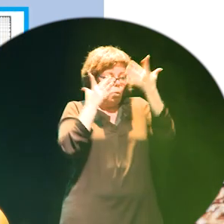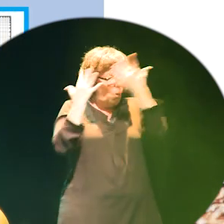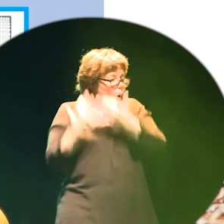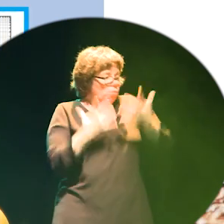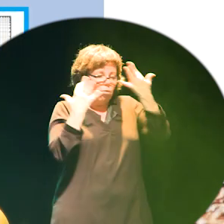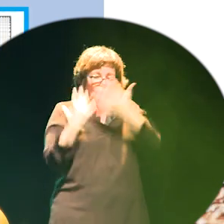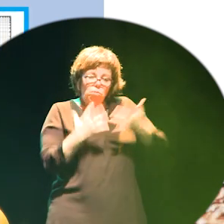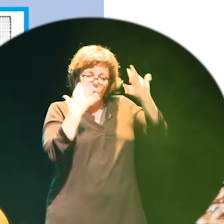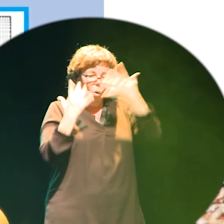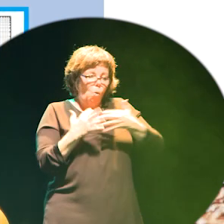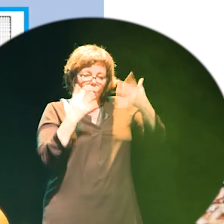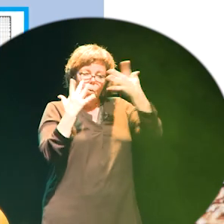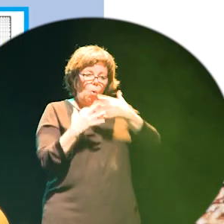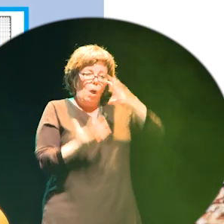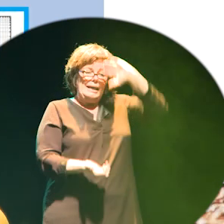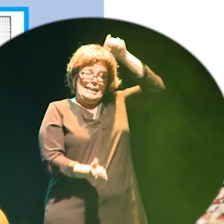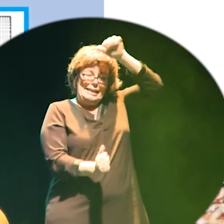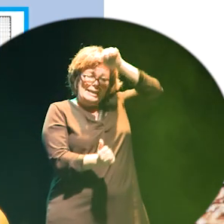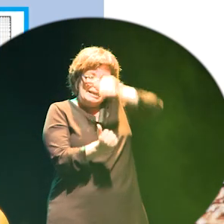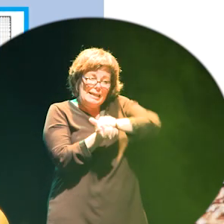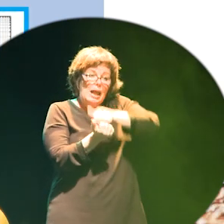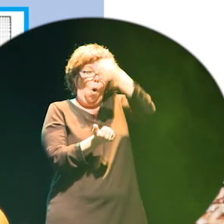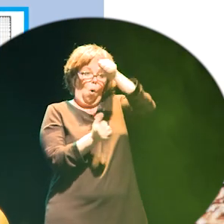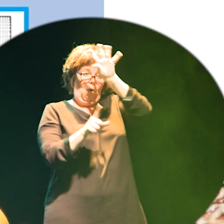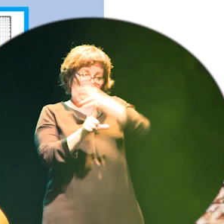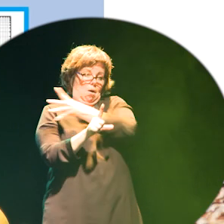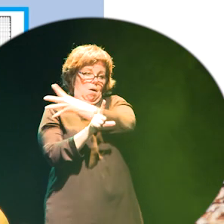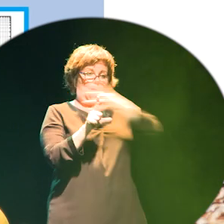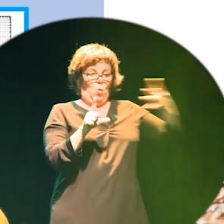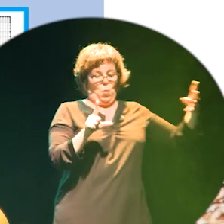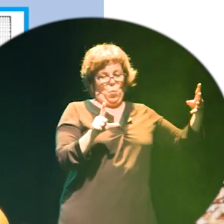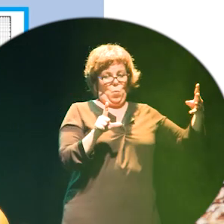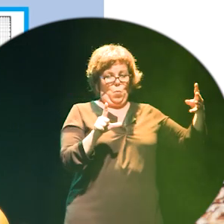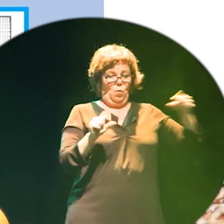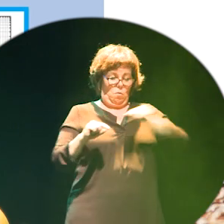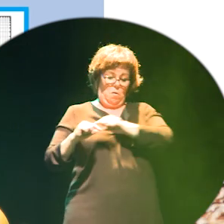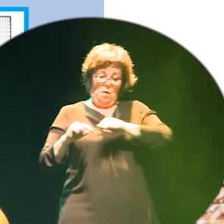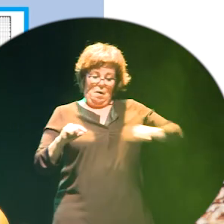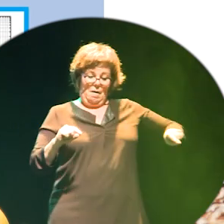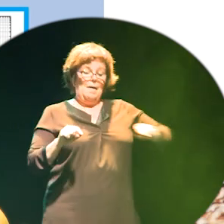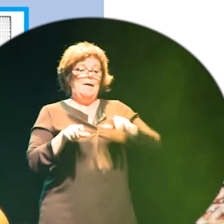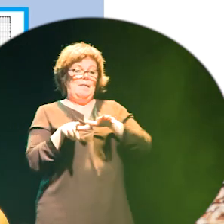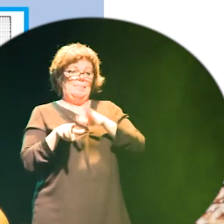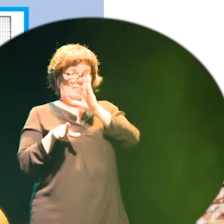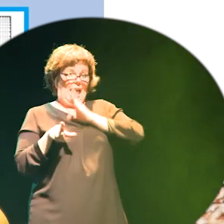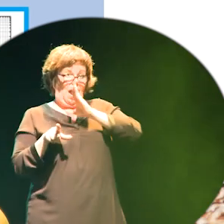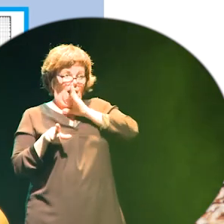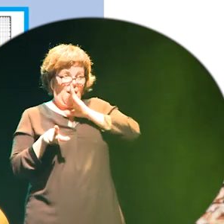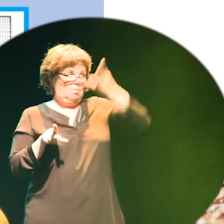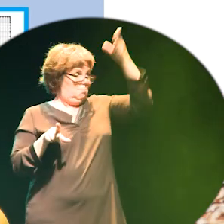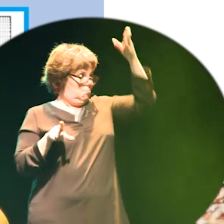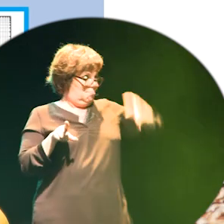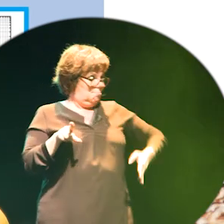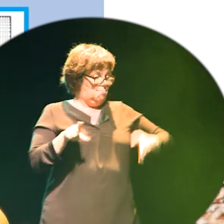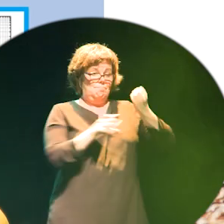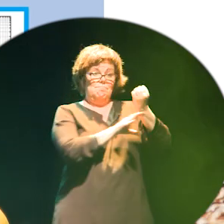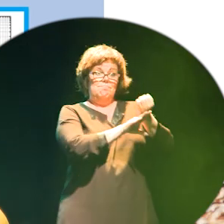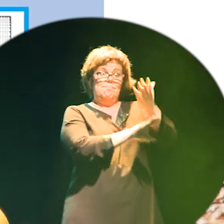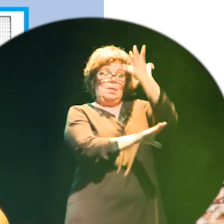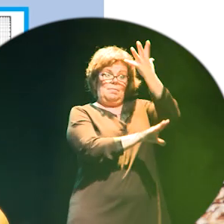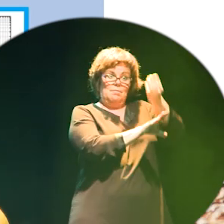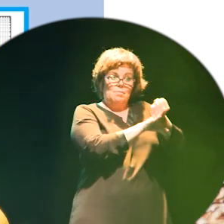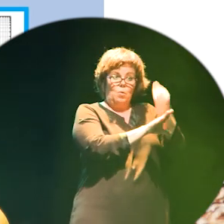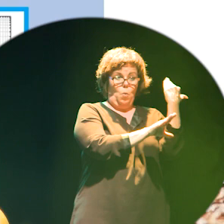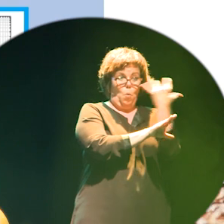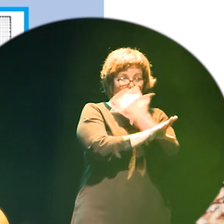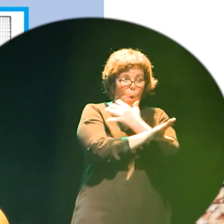ensuite résumées dans ce qu'on appelle un cytogramme, en abscisse la diffusion, donc la taille, en ordonnée la fluorescence, en bas on a les